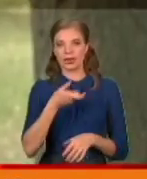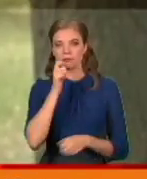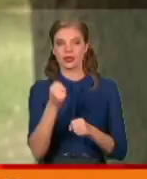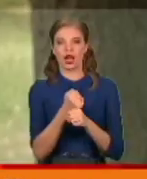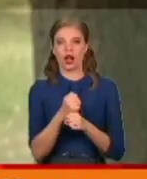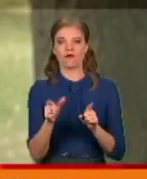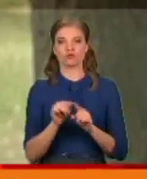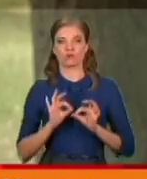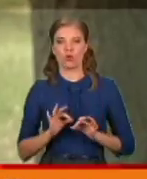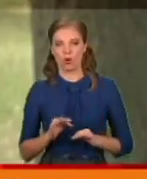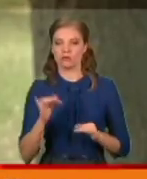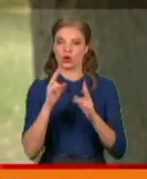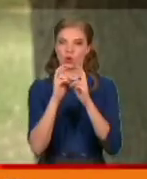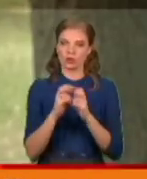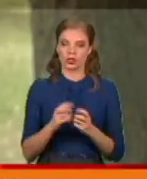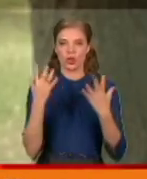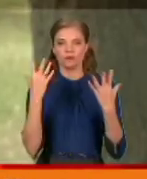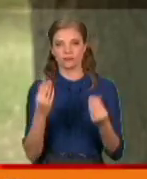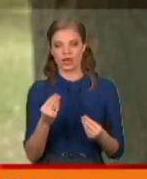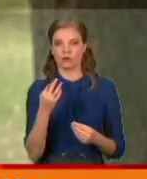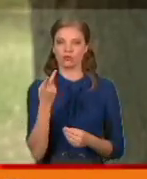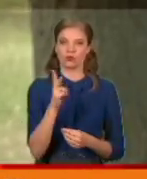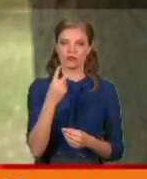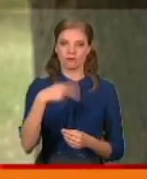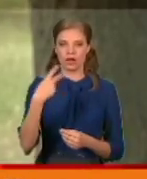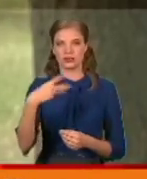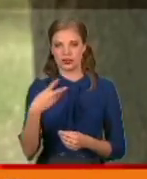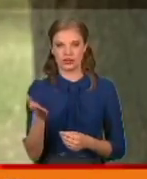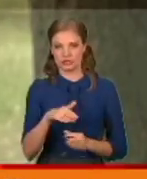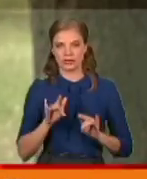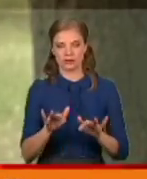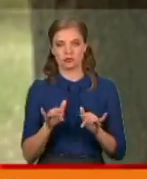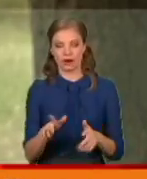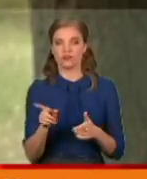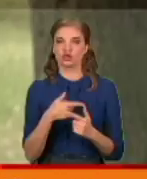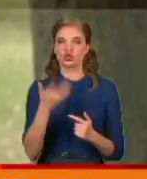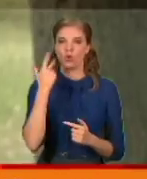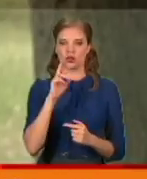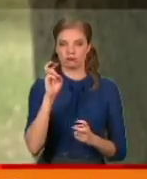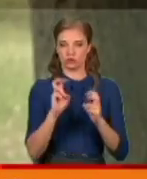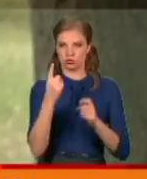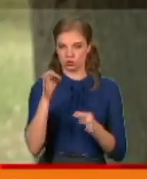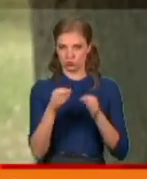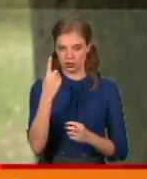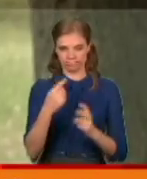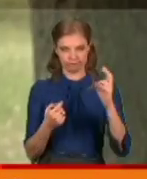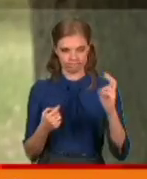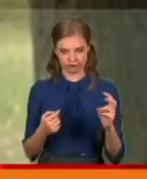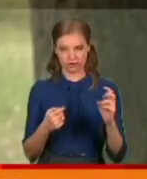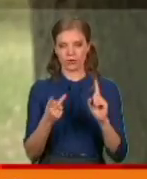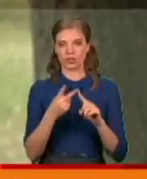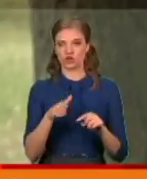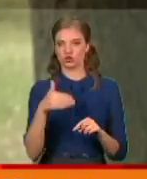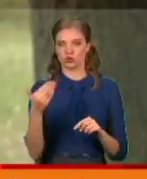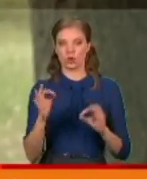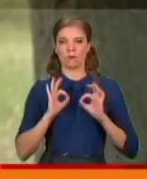з прокурором і розглядають в день по 2-3 десятка справ? Чи коли би сидів суддя з однієї сторони, з іншої